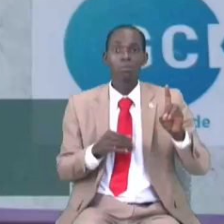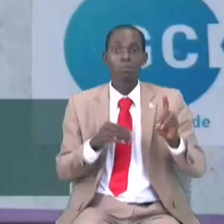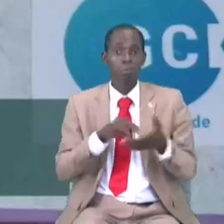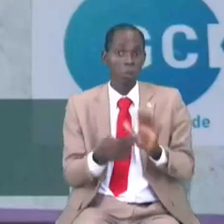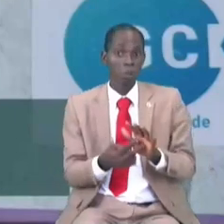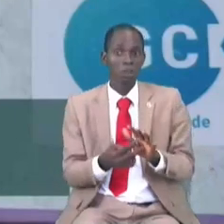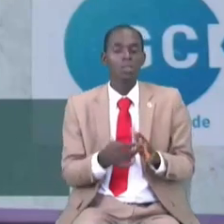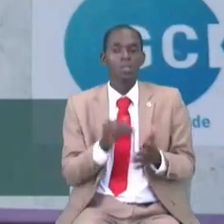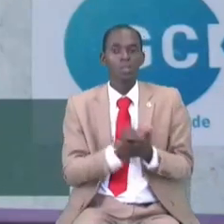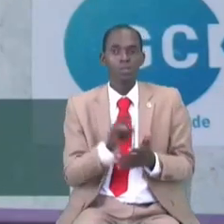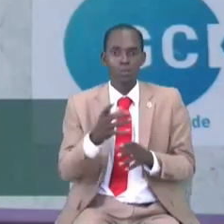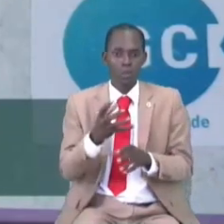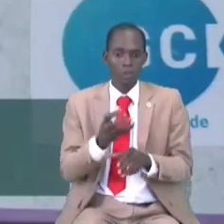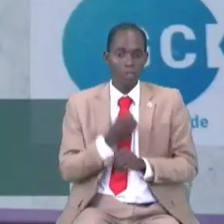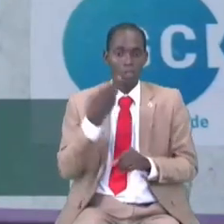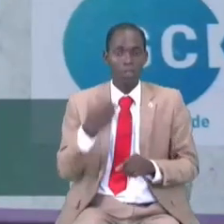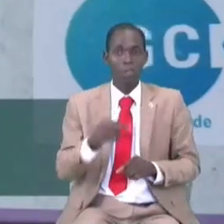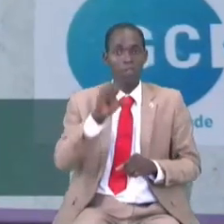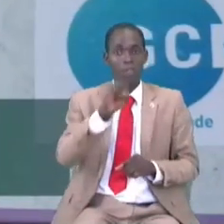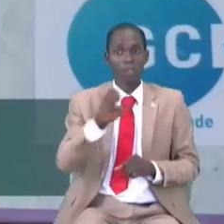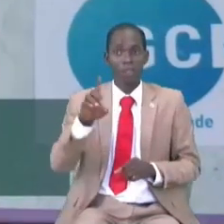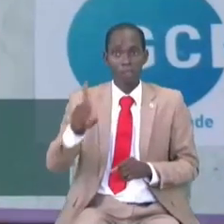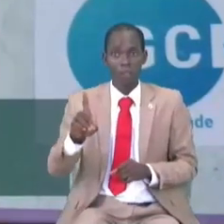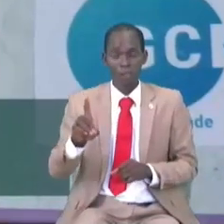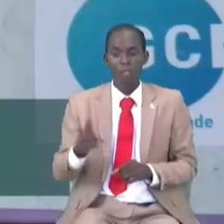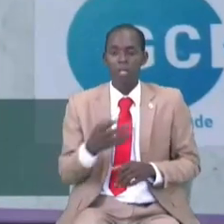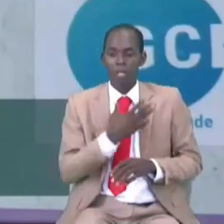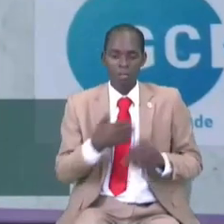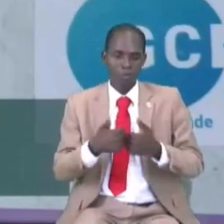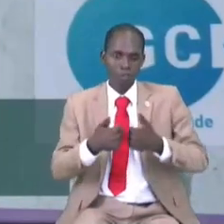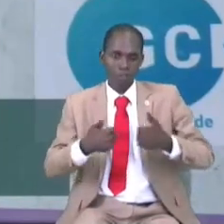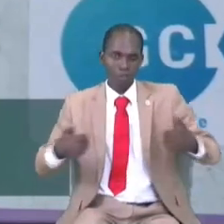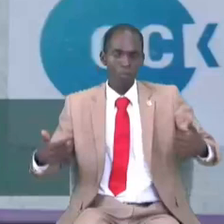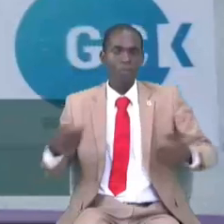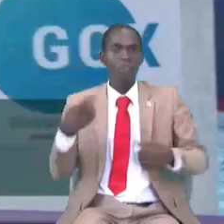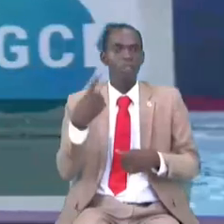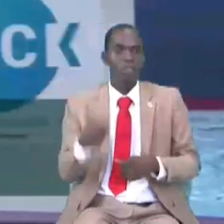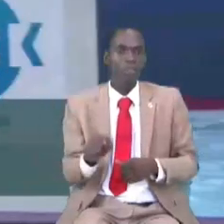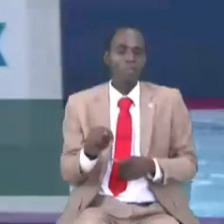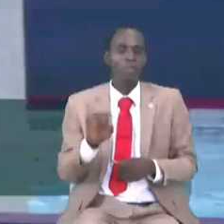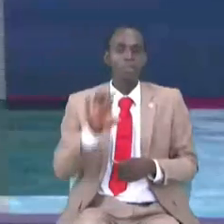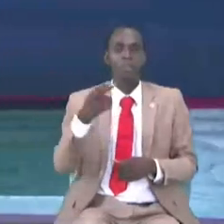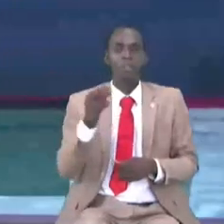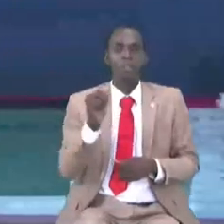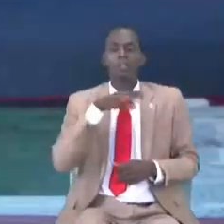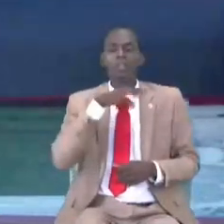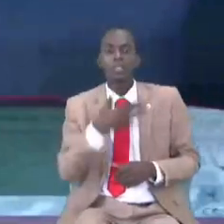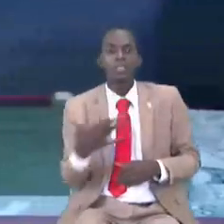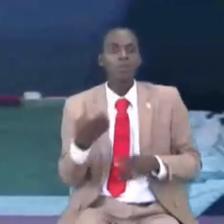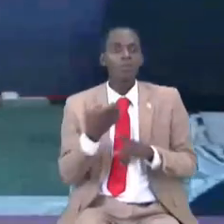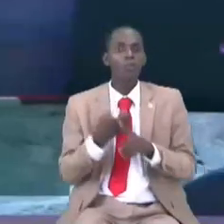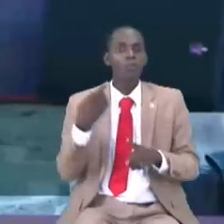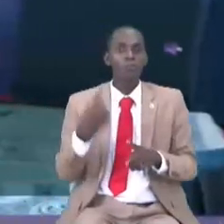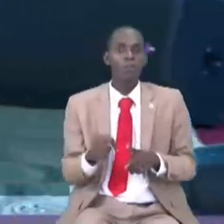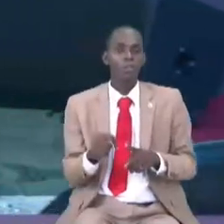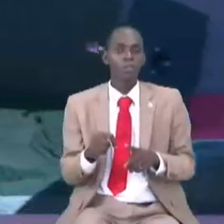vous séparez la paille de la vraie et le vent va emporter les pailles. Ce qui